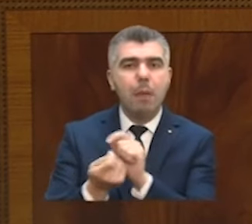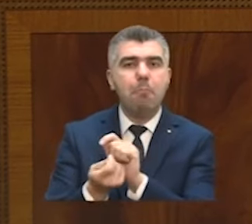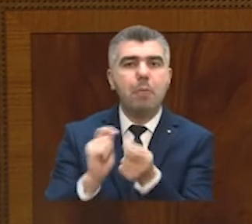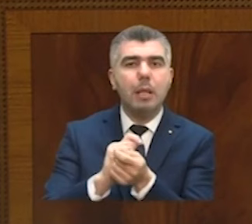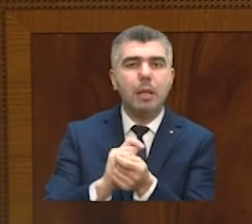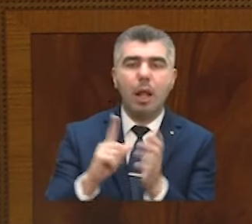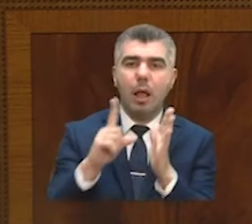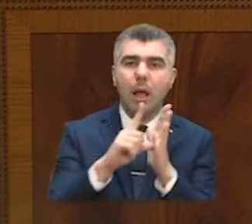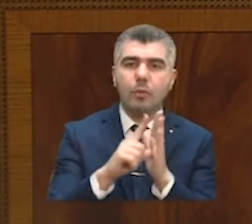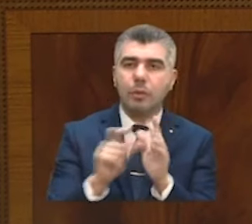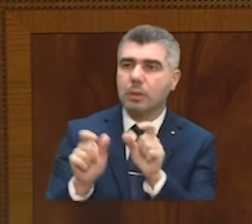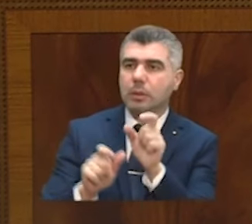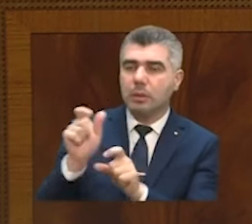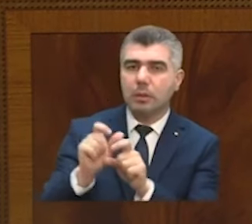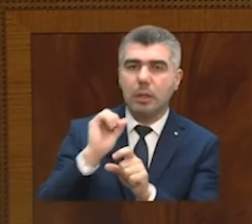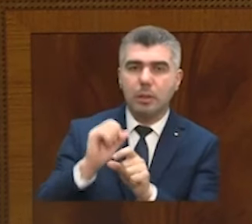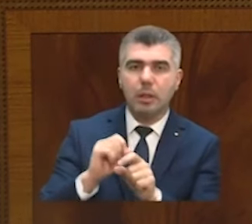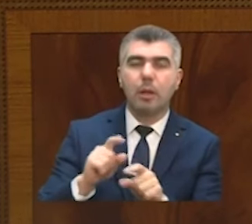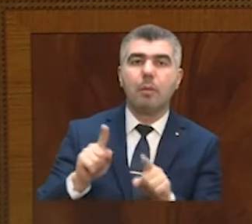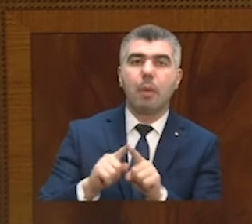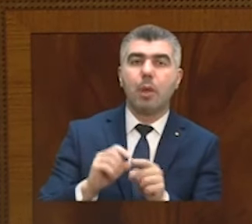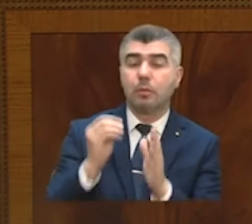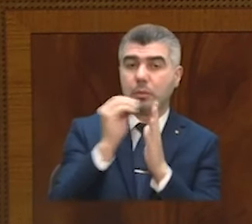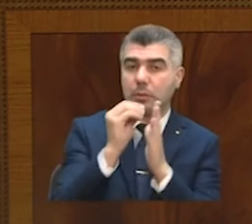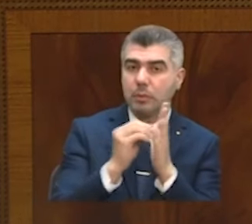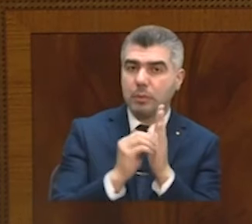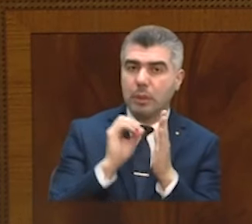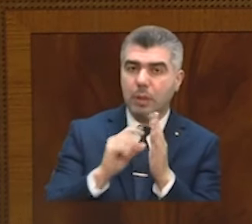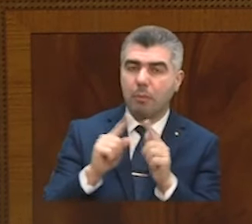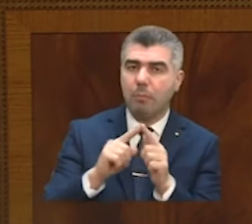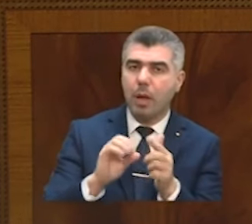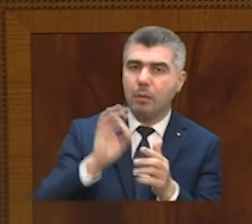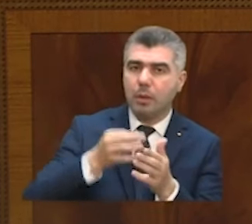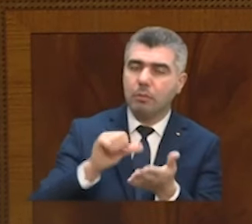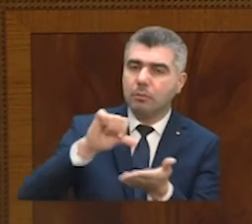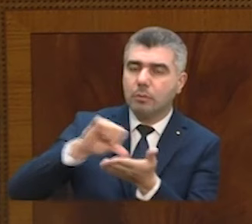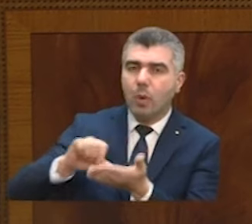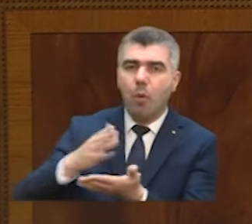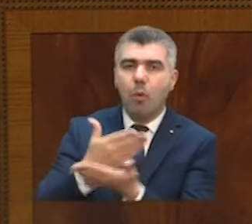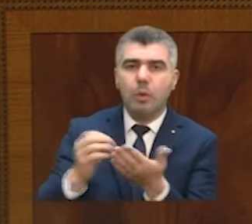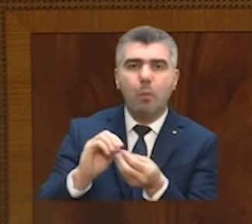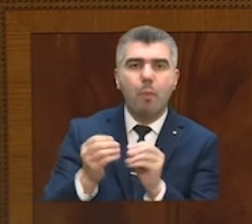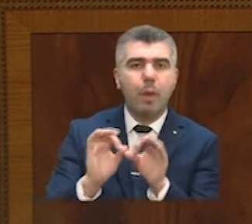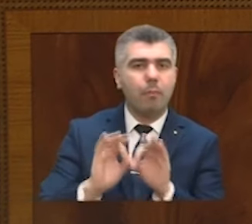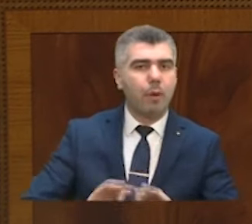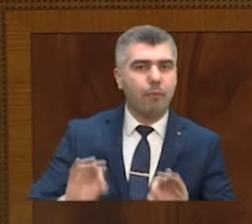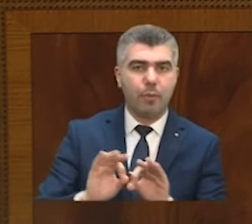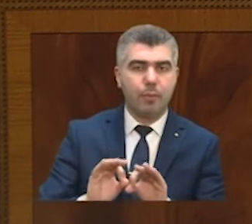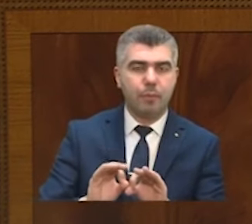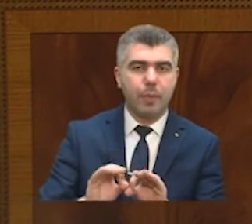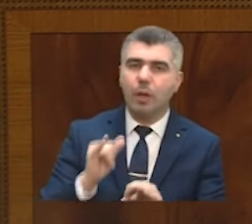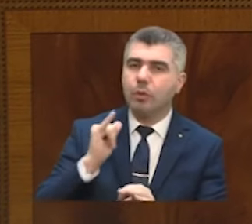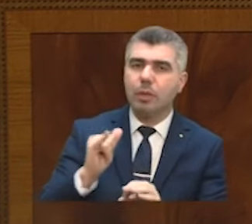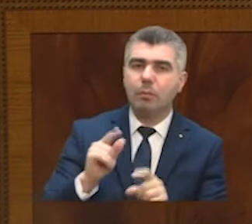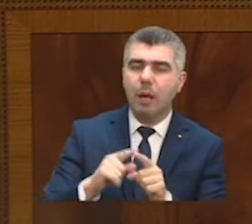بالوعد ديالكم مع أطر الأكاديميات، وديروا واحد المناصب مالية ومركزة وحلوا هذا الإشكال هذا؟ للأسف دائما في